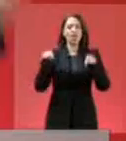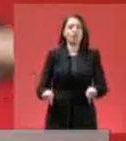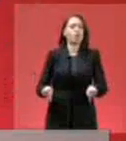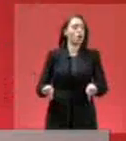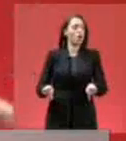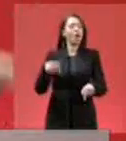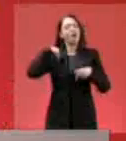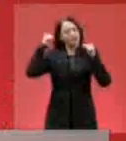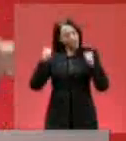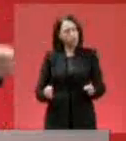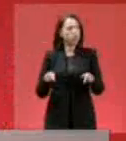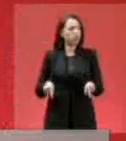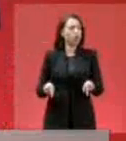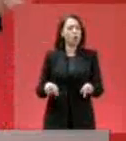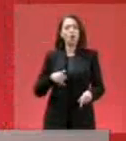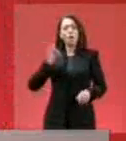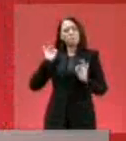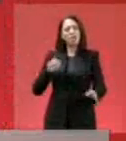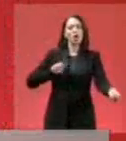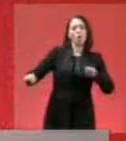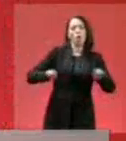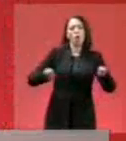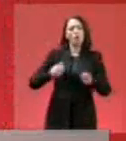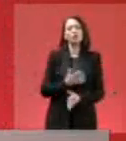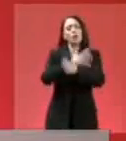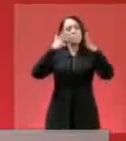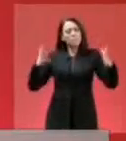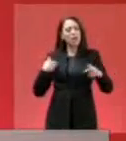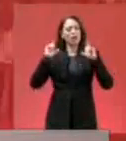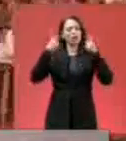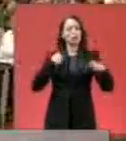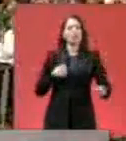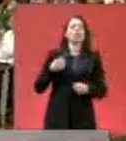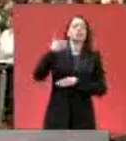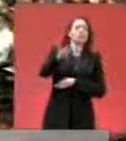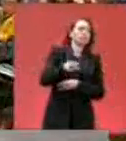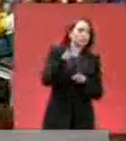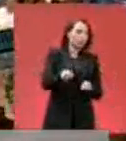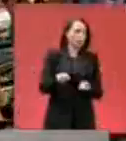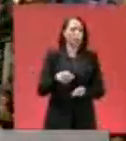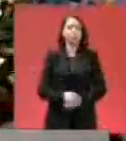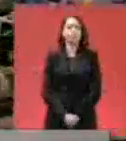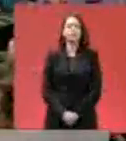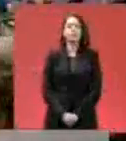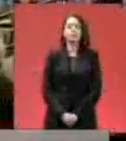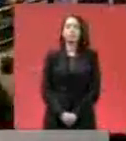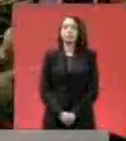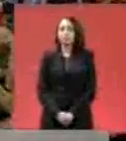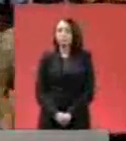Θα είναι εδώ πάντοτε οδηγός στις μεγάλες δημοκρατικές κατακτήσεις για την πατρίδα και το μέλλον αυτού του τόπου.